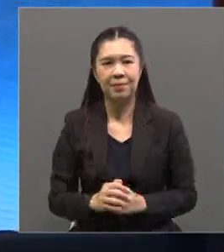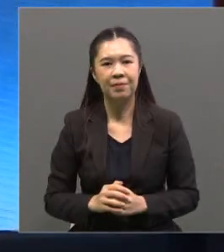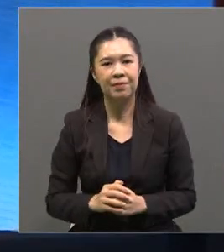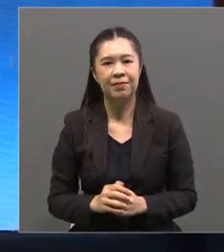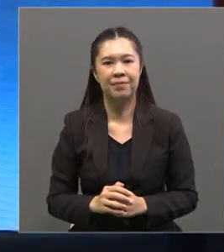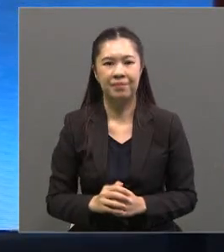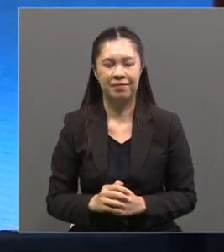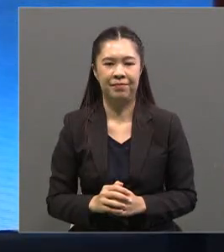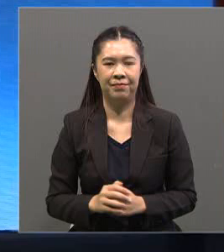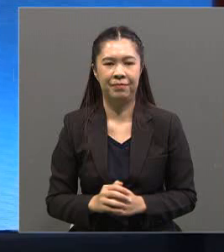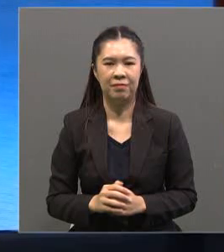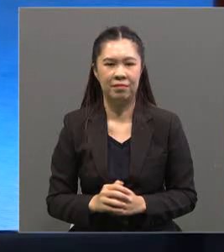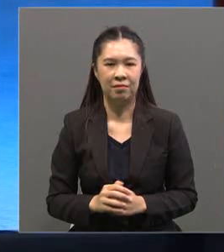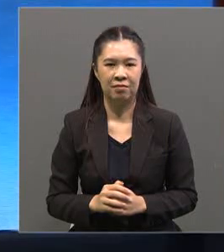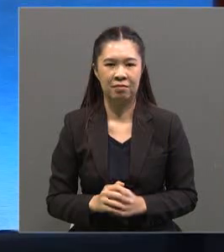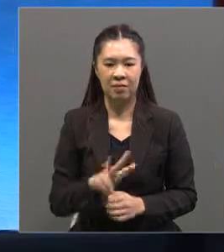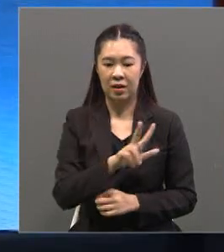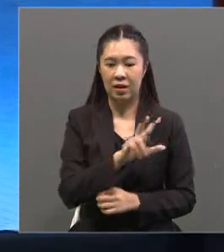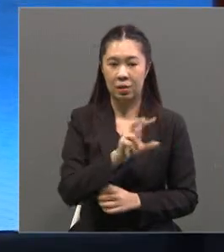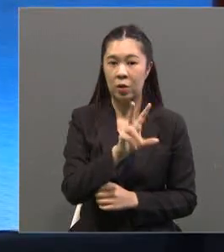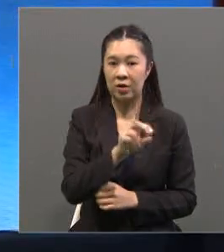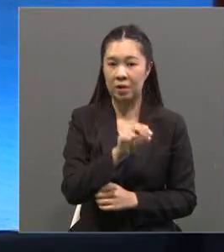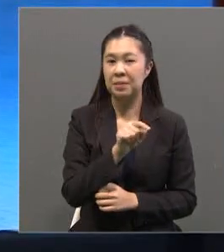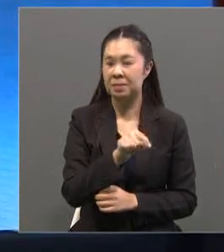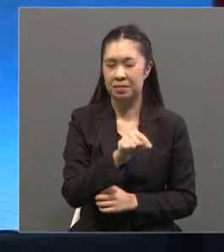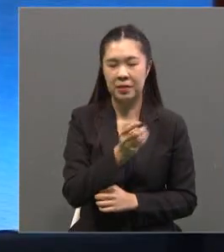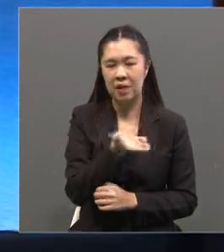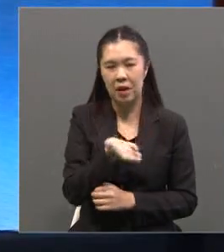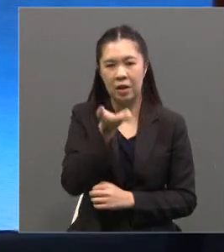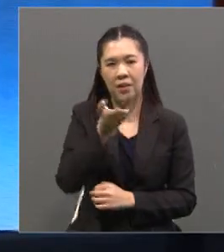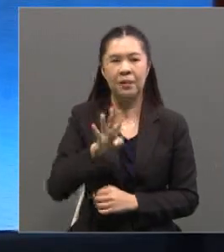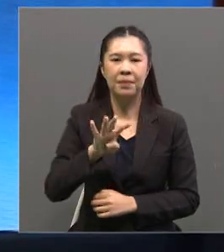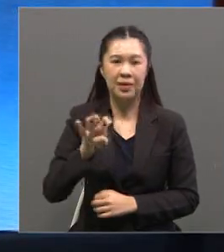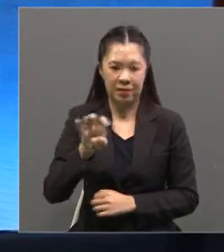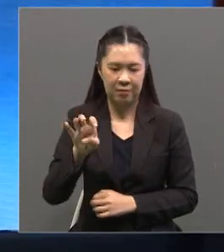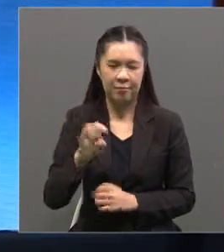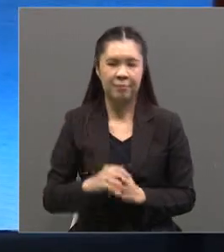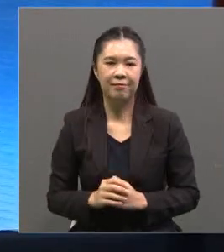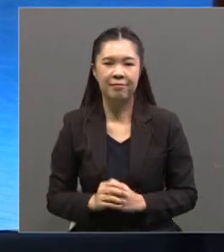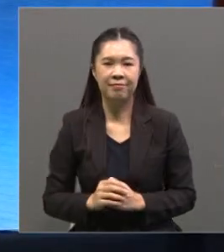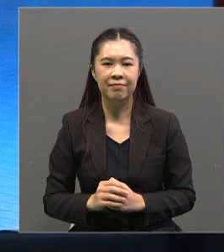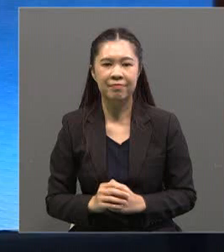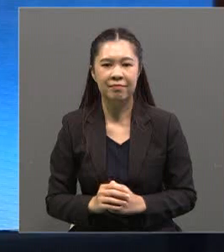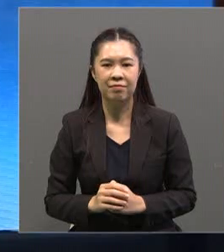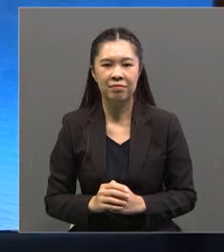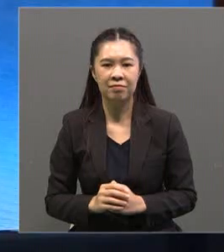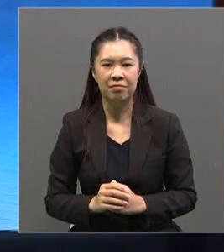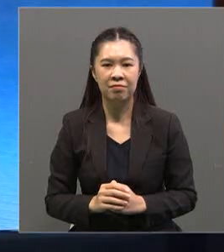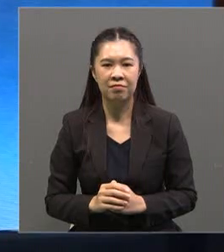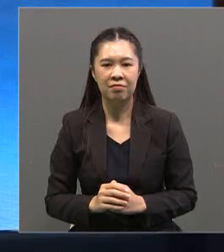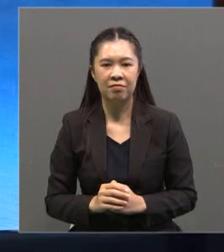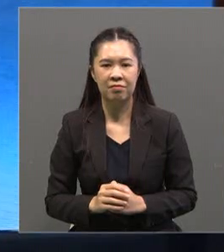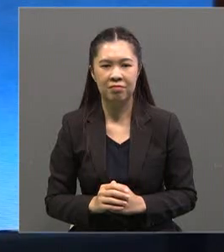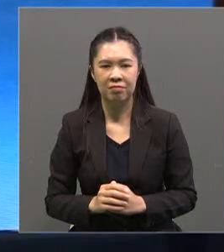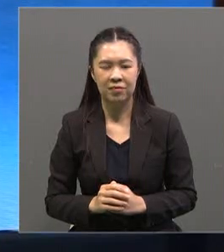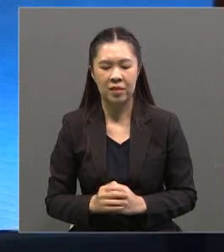แรงมากกว่า400บาทอยู่แล้วไม่ใช่330กว่าบาทอย่างที่เป็น อันนี้บางส่วนครับ บางส่วนแต่ก็มีหลายบางส่วนที่ยังหลายภาค